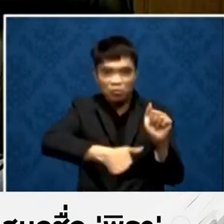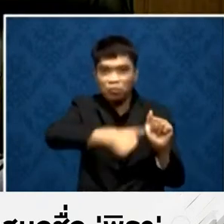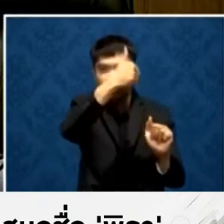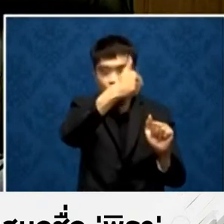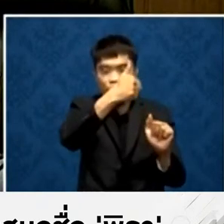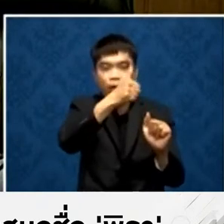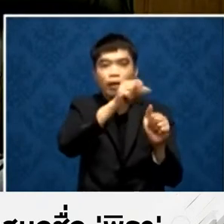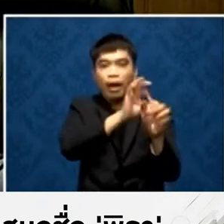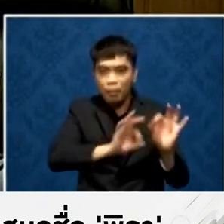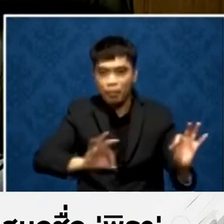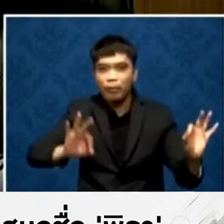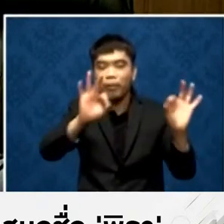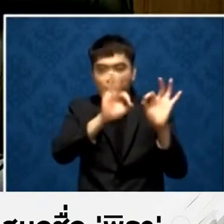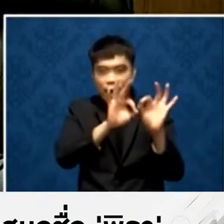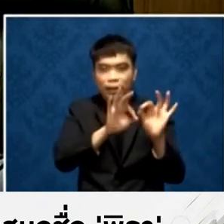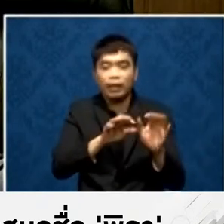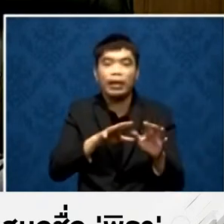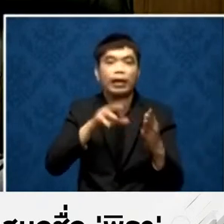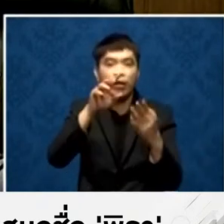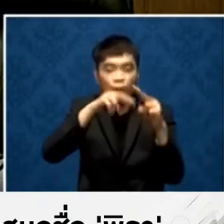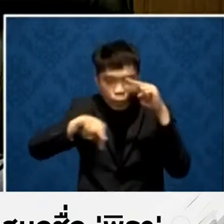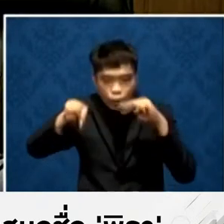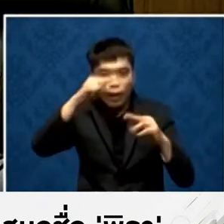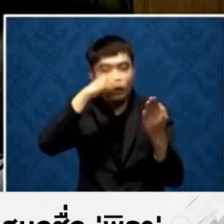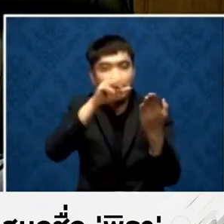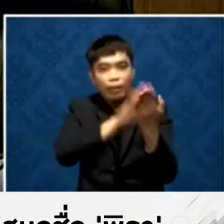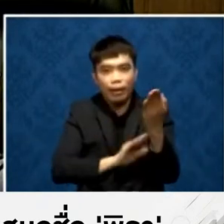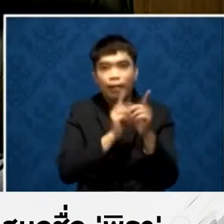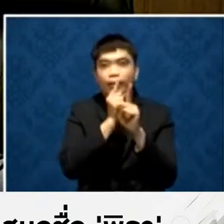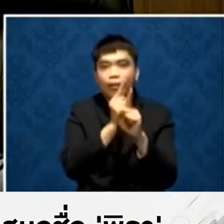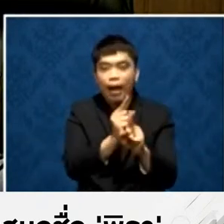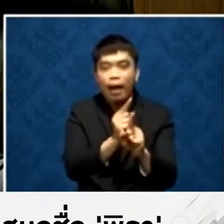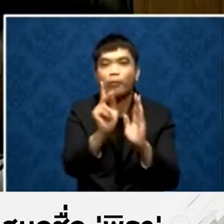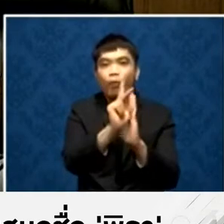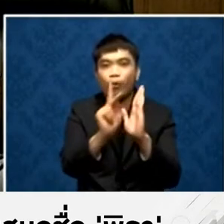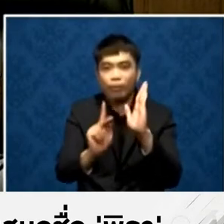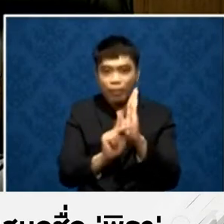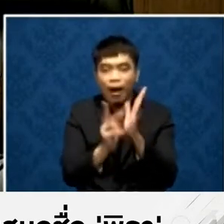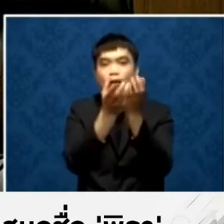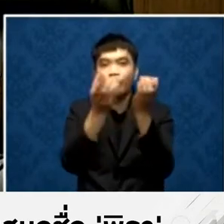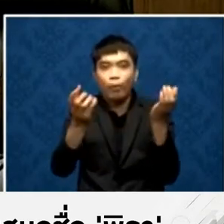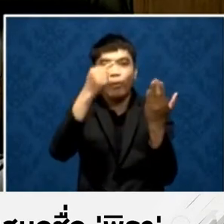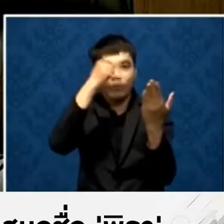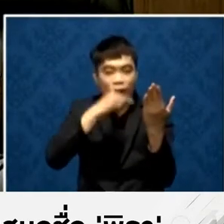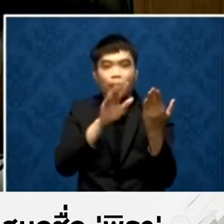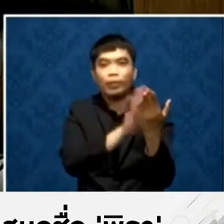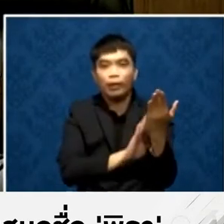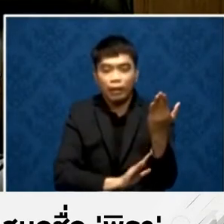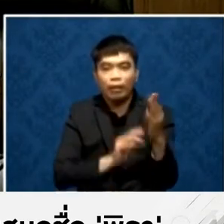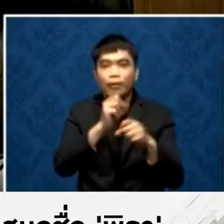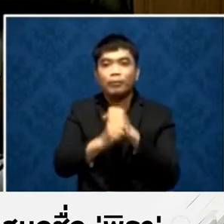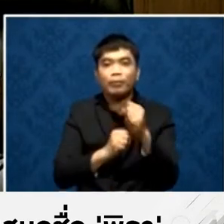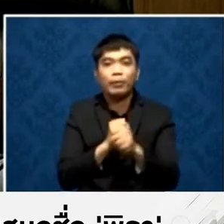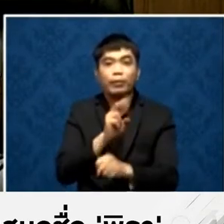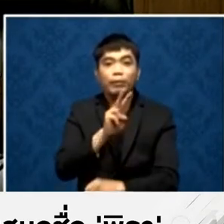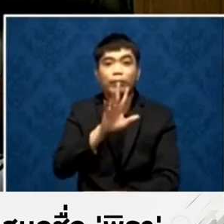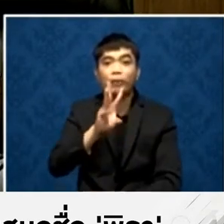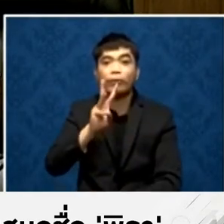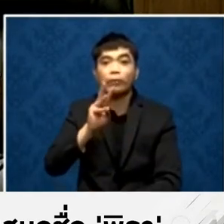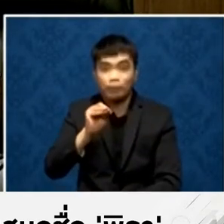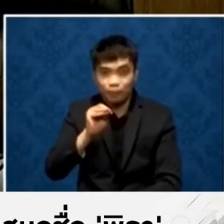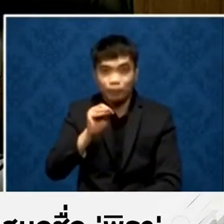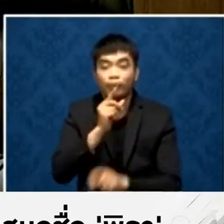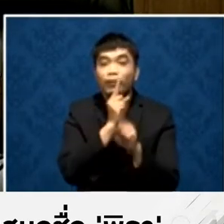ประสงค์สุนทรีอะไรเนี่ยนะคุณทักษิณเขาเคยตั้งฉายาให้นะเขาเรียกว่าทนายปีศาจ ครับ